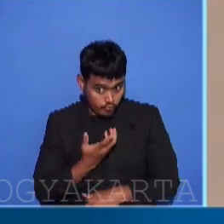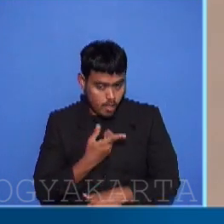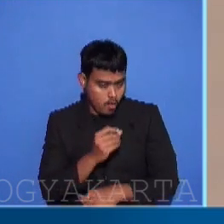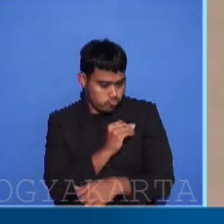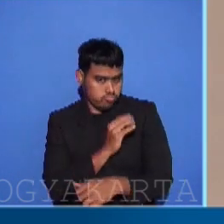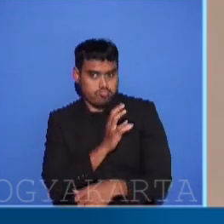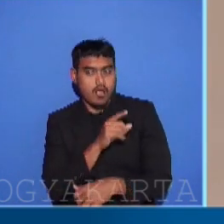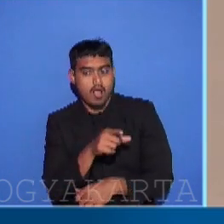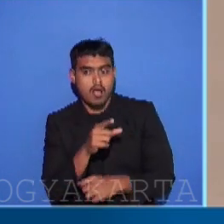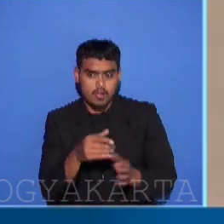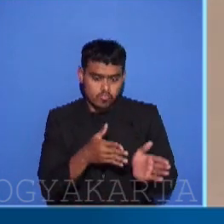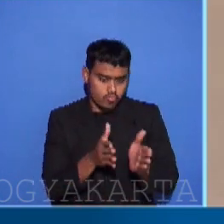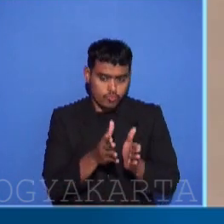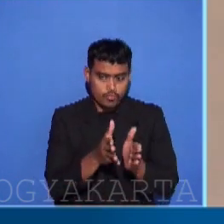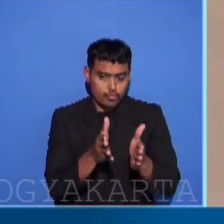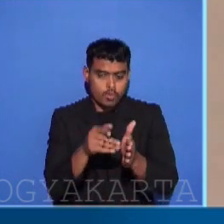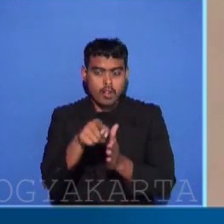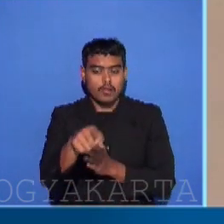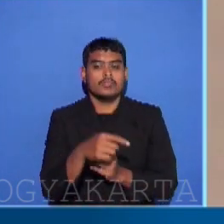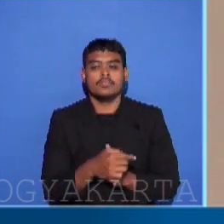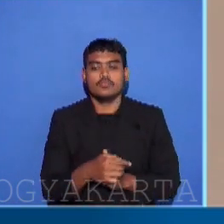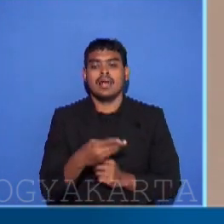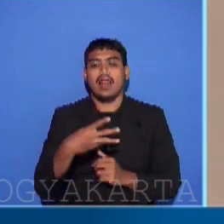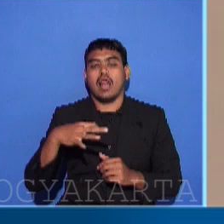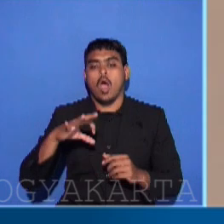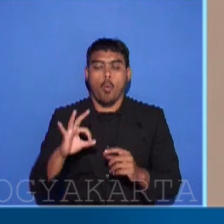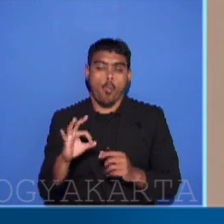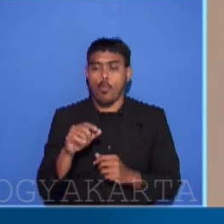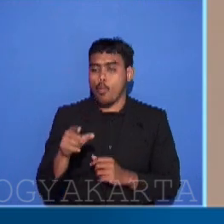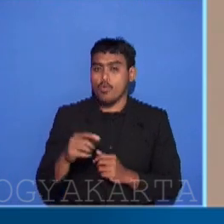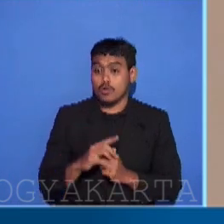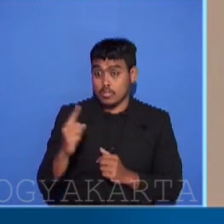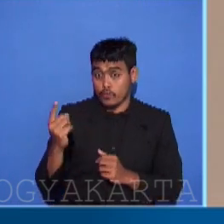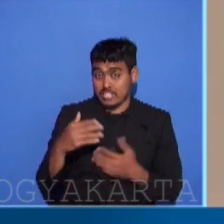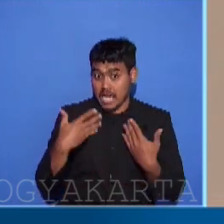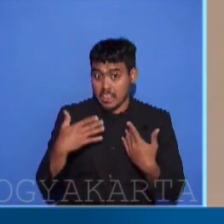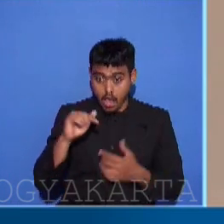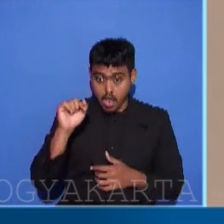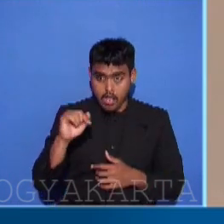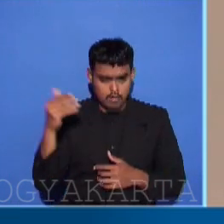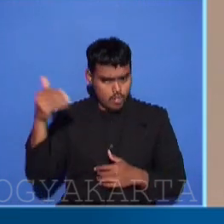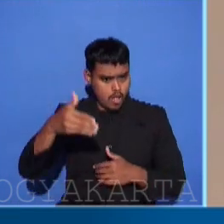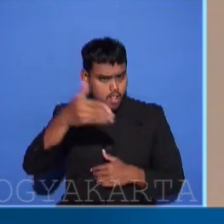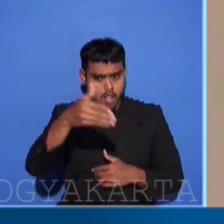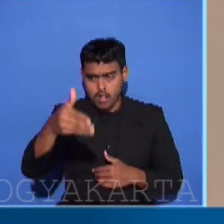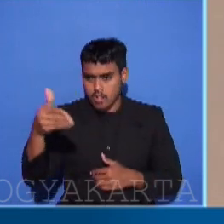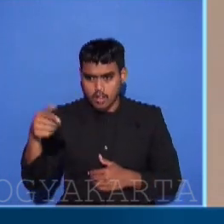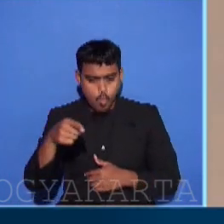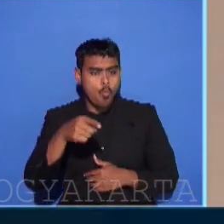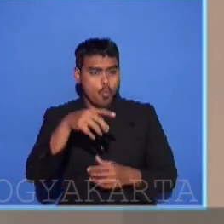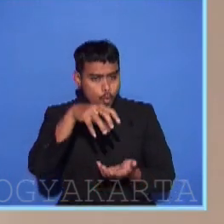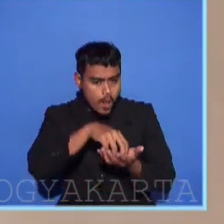sungai elo kemudian juga menumbuhkan pariwisata dengan mengunjungi Merapi melalui